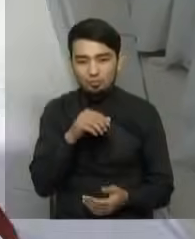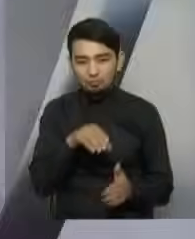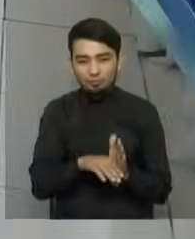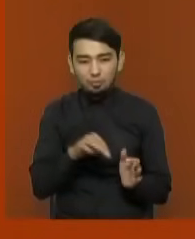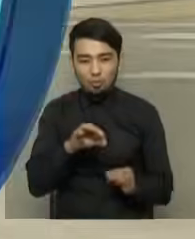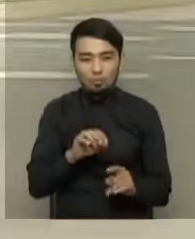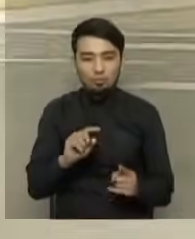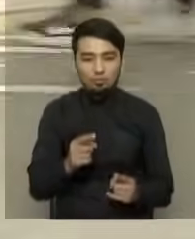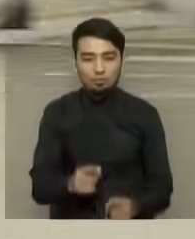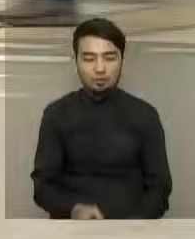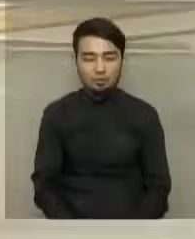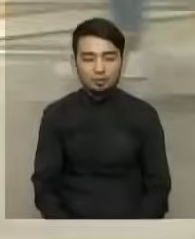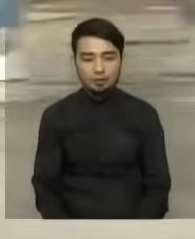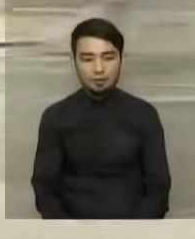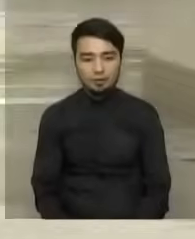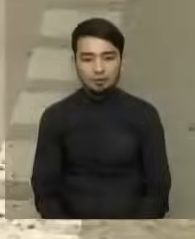почему?